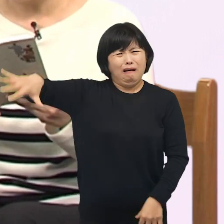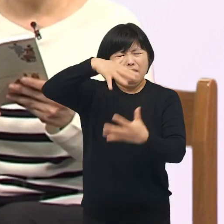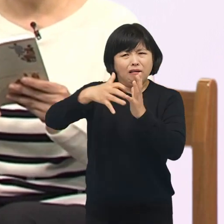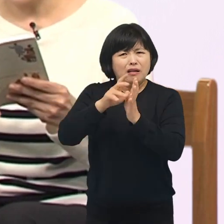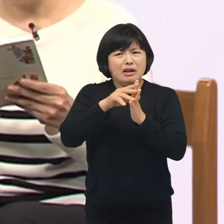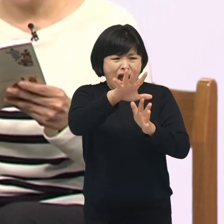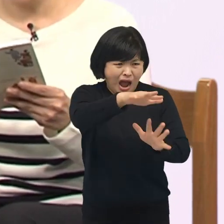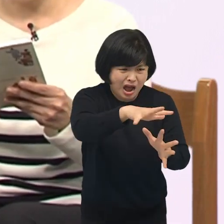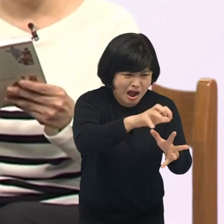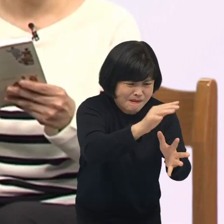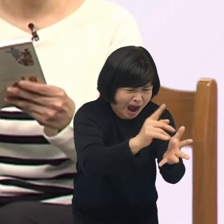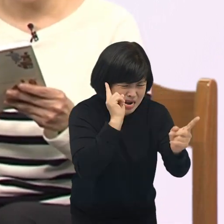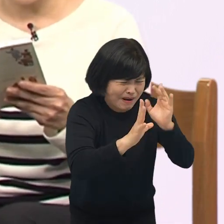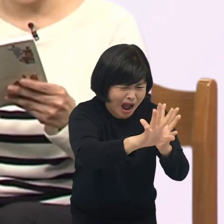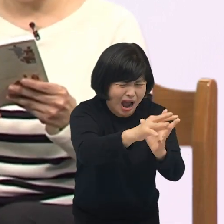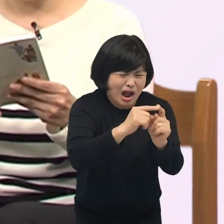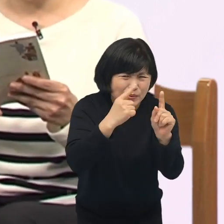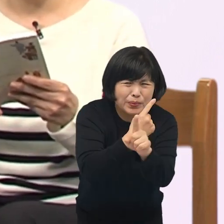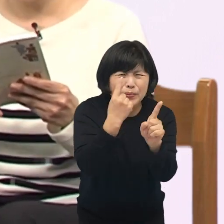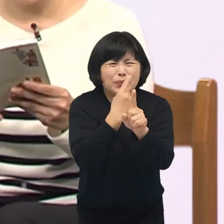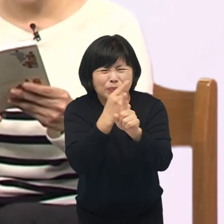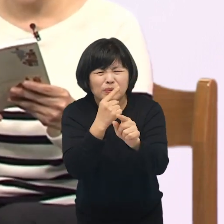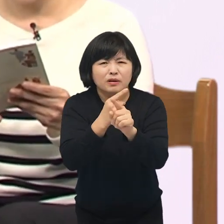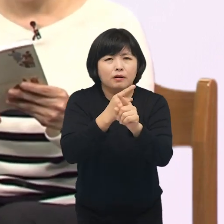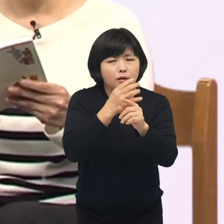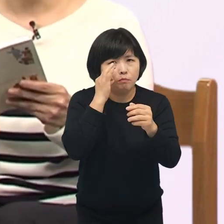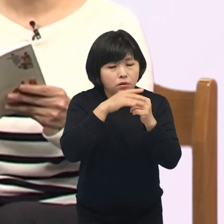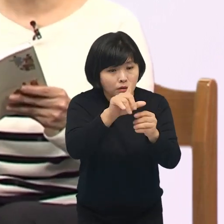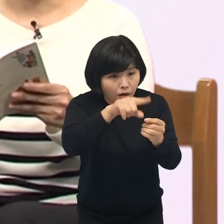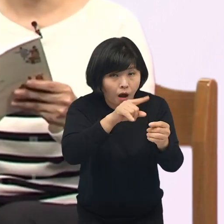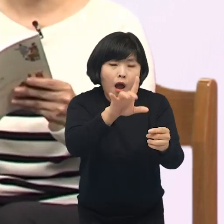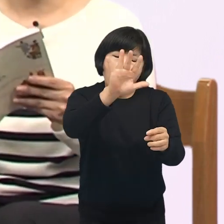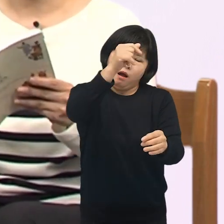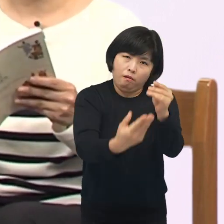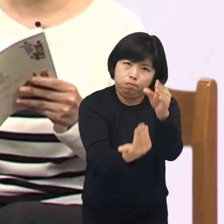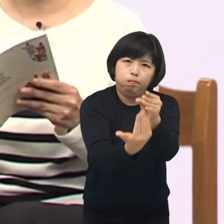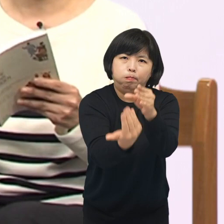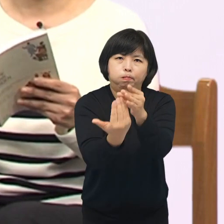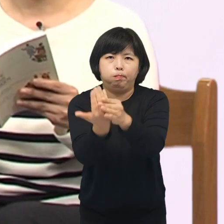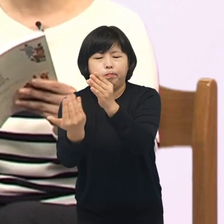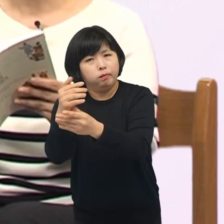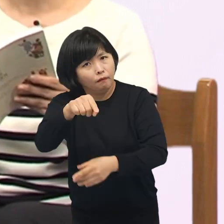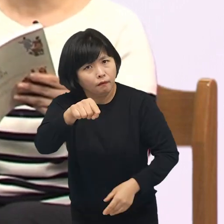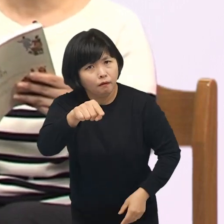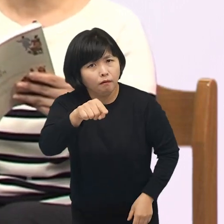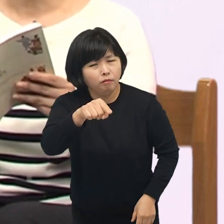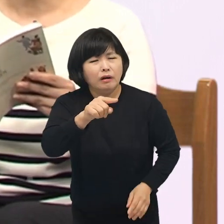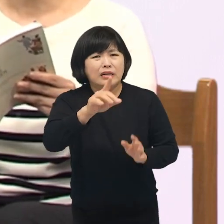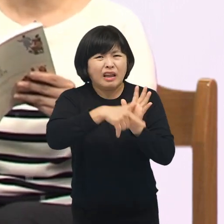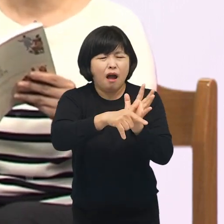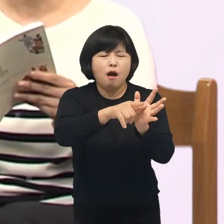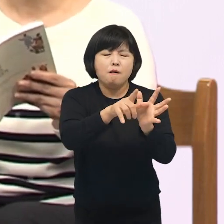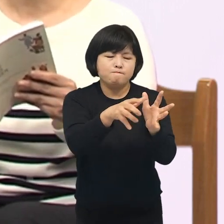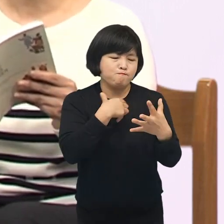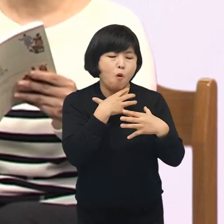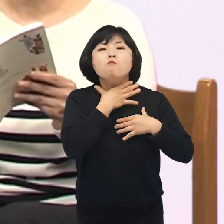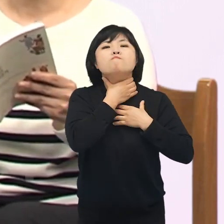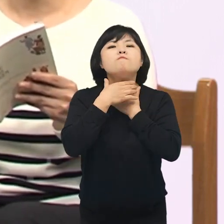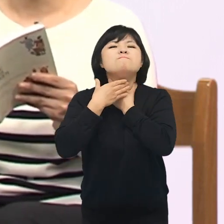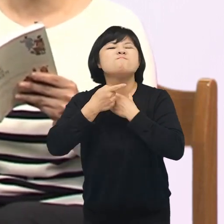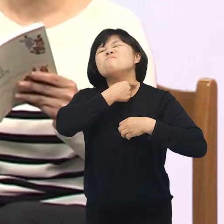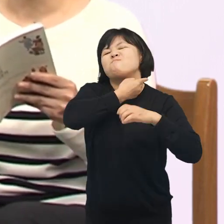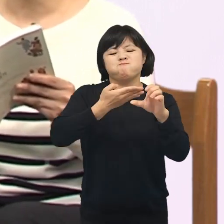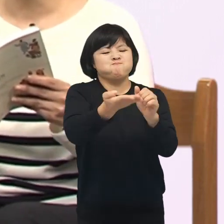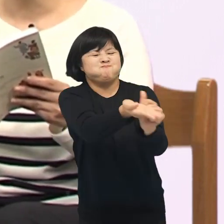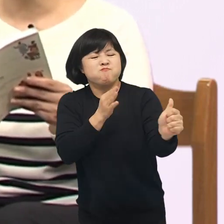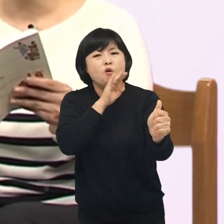셀베들은 상처도 함부로 다루며 치료했지. 그러다 보니 이런 일이 자주 일어났지. 멱을 딸 때는 울지 않던